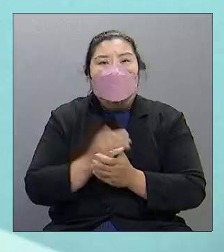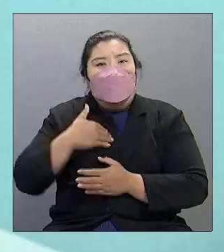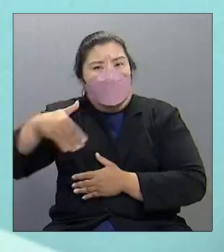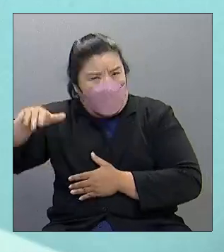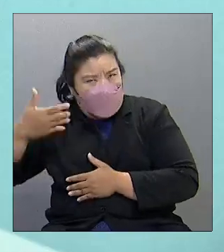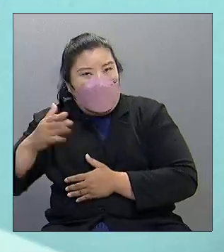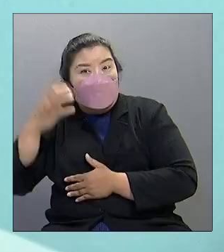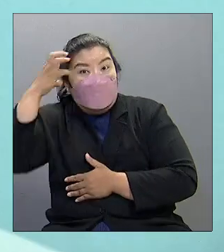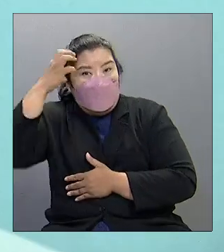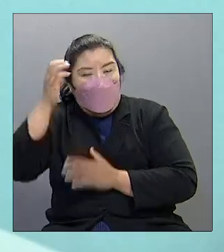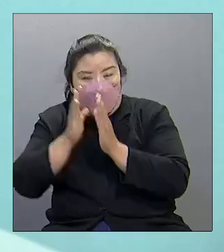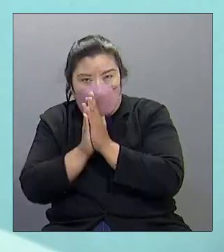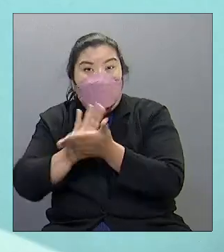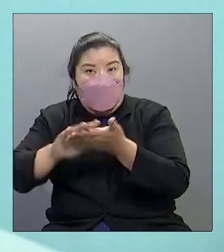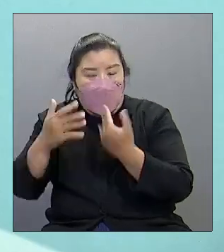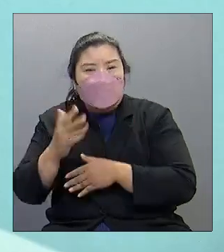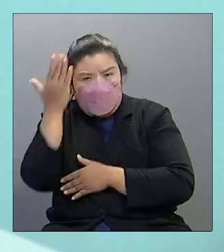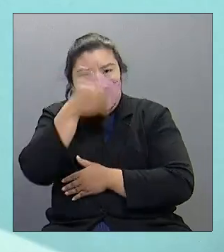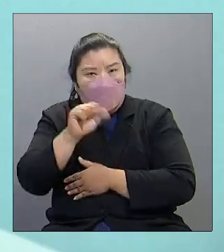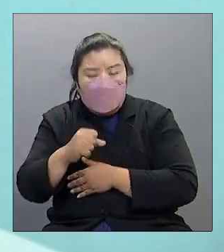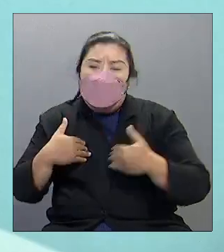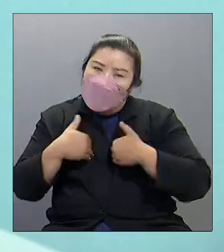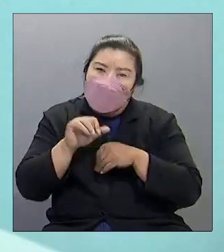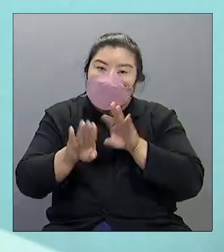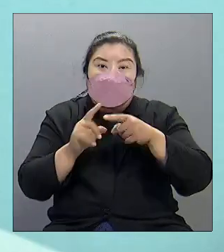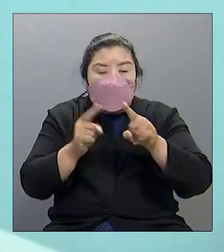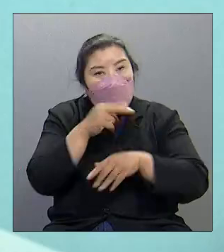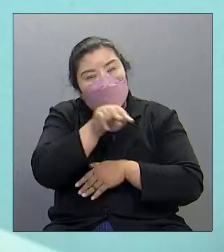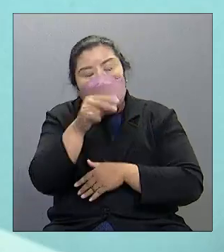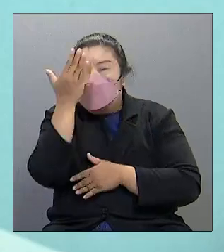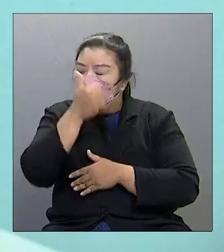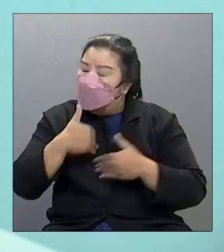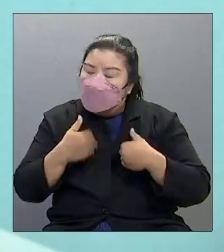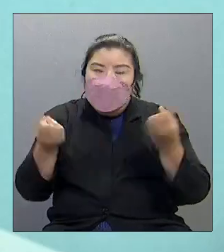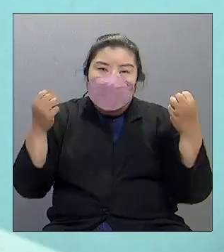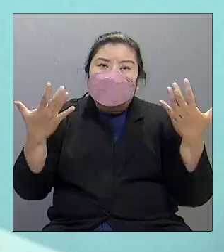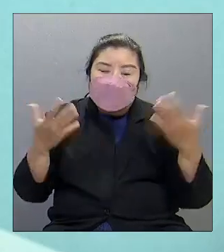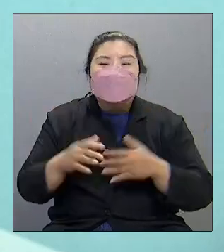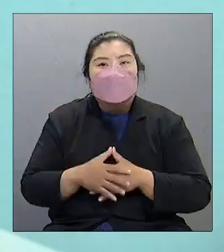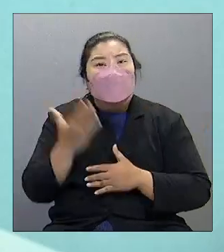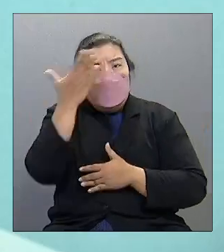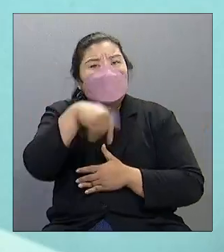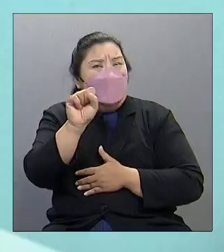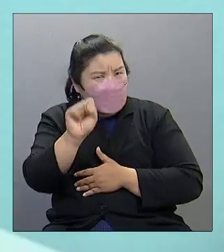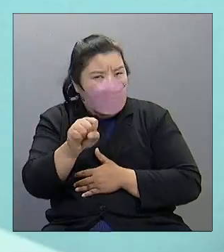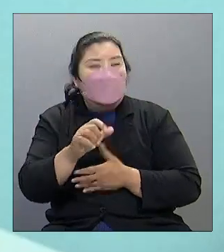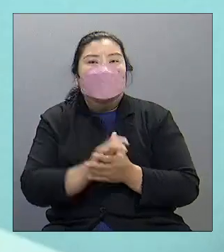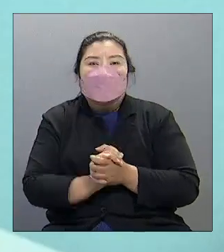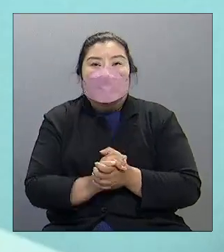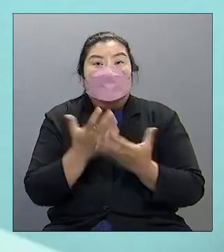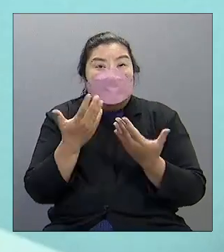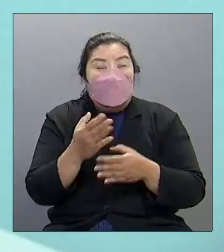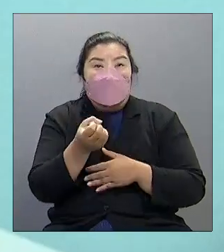ทสผูศีมาแล้วค่ะบิสวยมากหายเหื่อยเลยคุณโ communautéคปัจงบอกว่าสวยงามากนะคะส่วคประเฉิตสับอกว่า